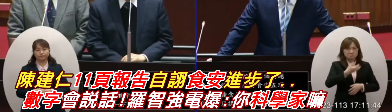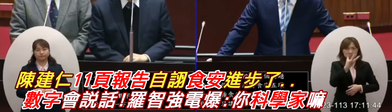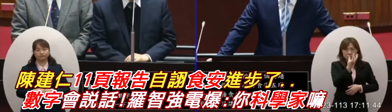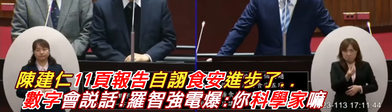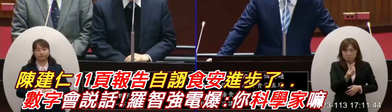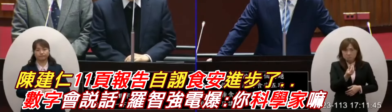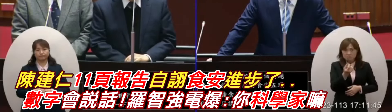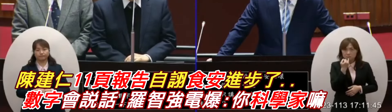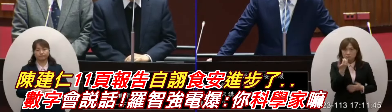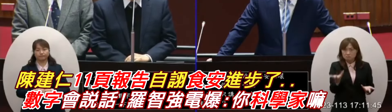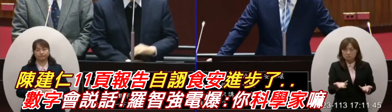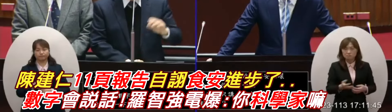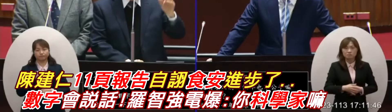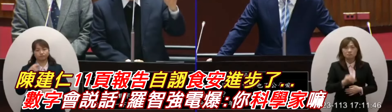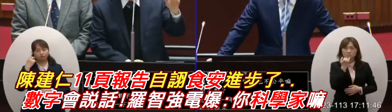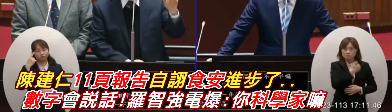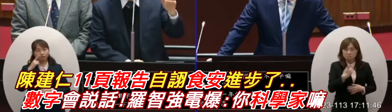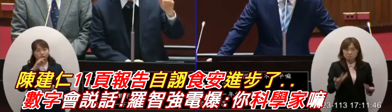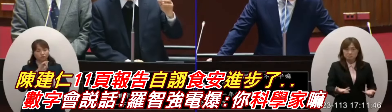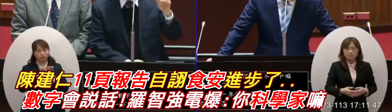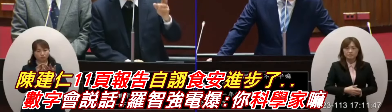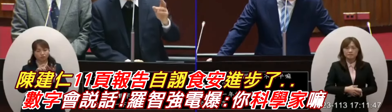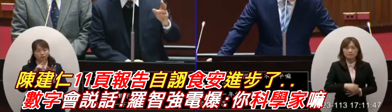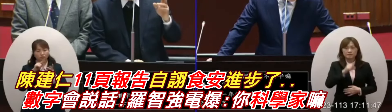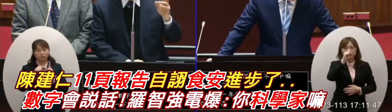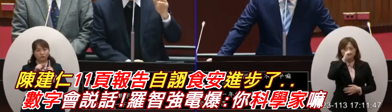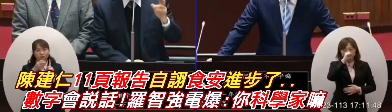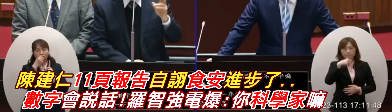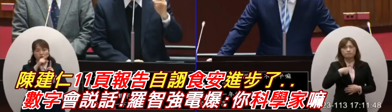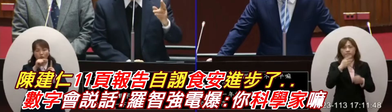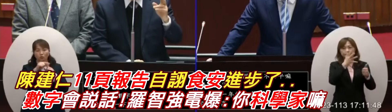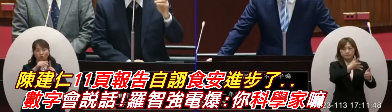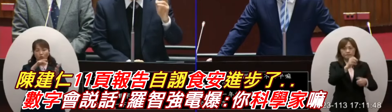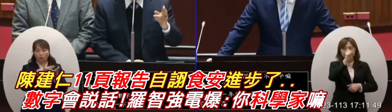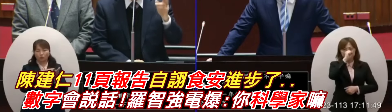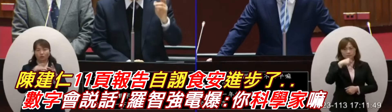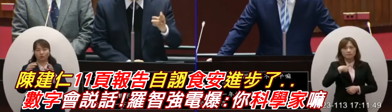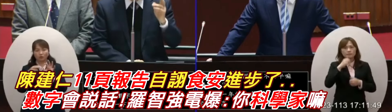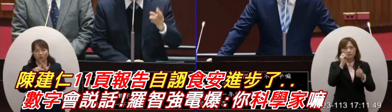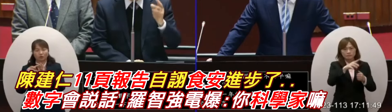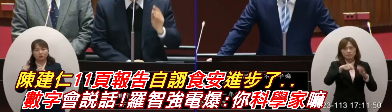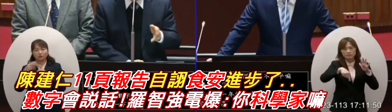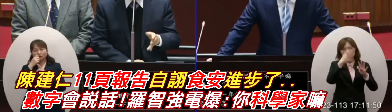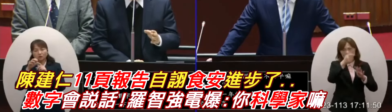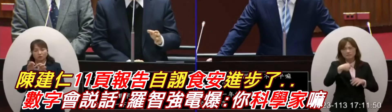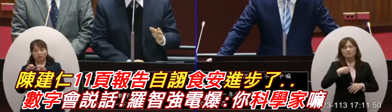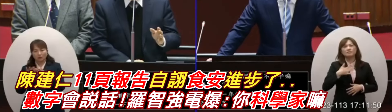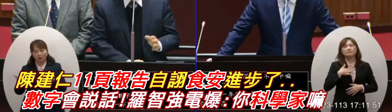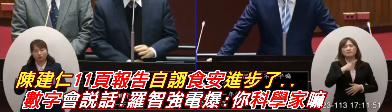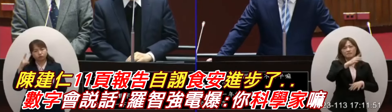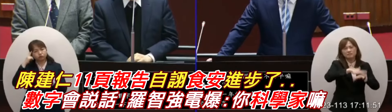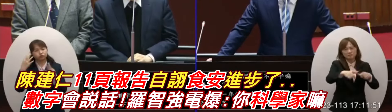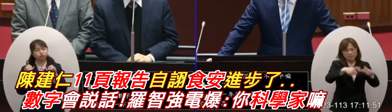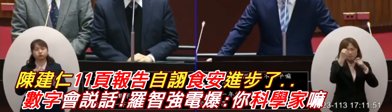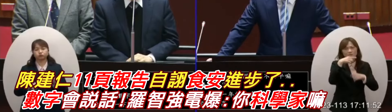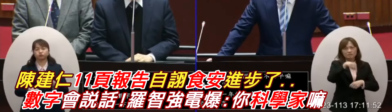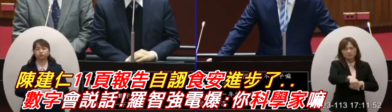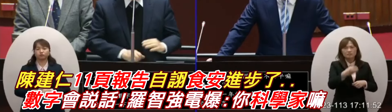有没有可能？ 我觉得用食品中毒人数来反映， 好了，我跟 不是 院长，我早就知道你会说这